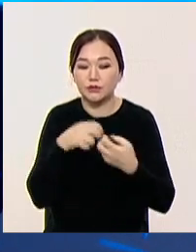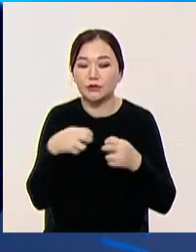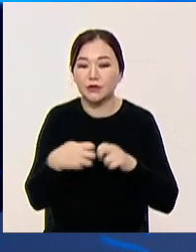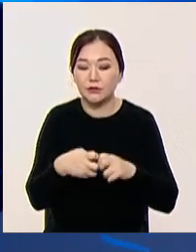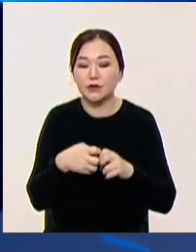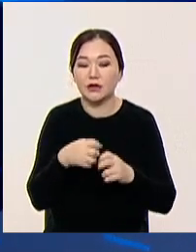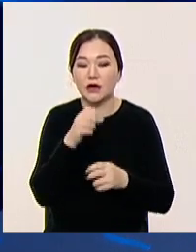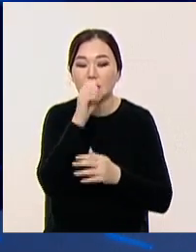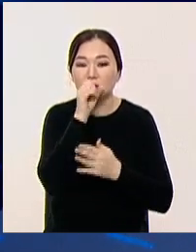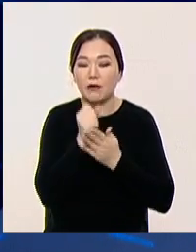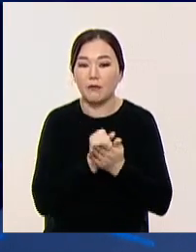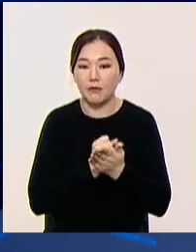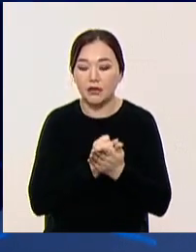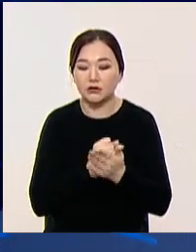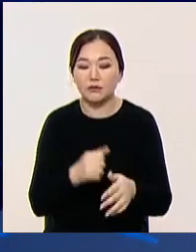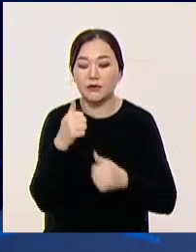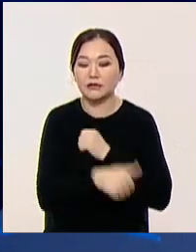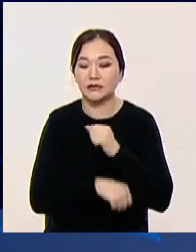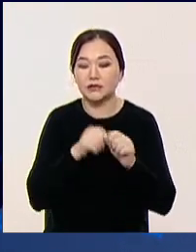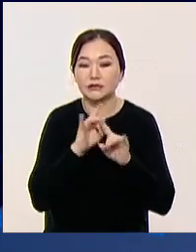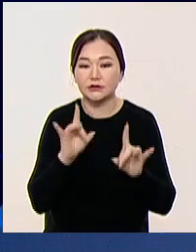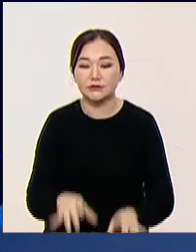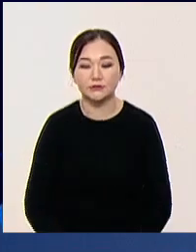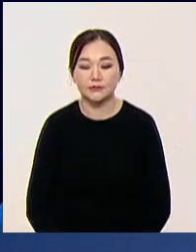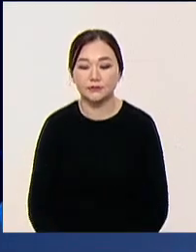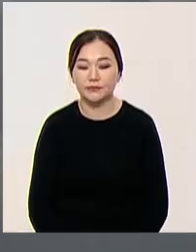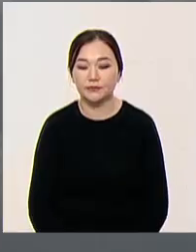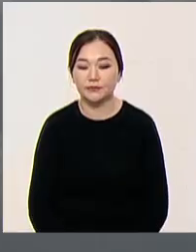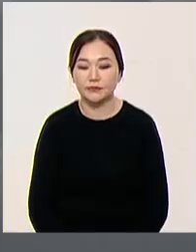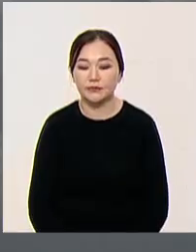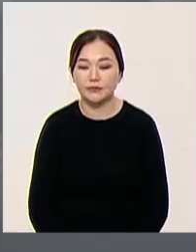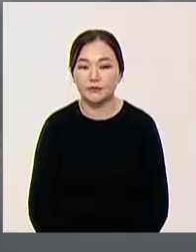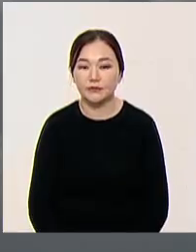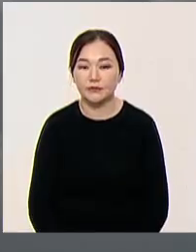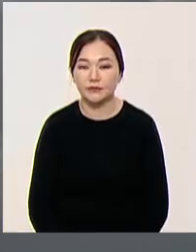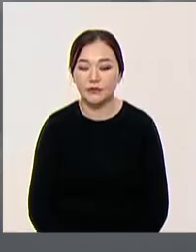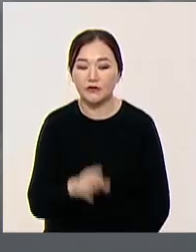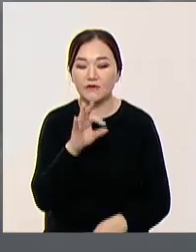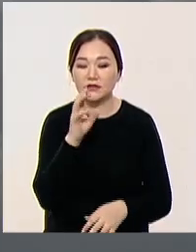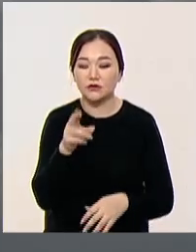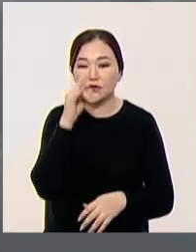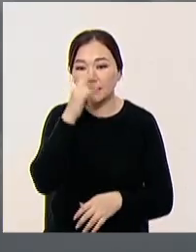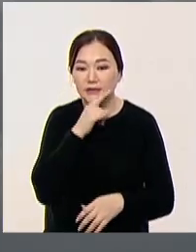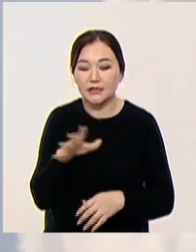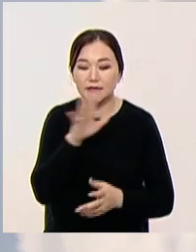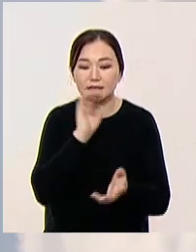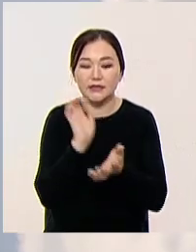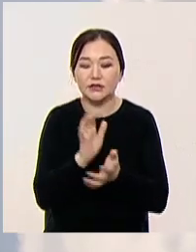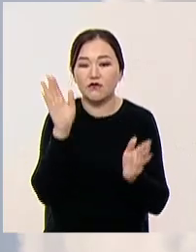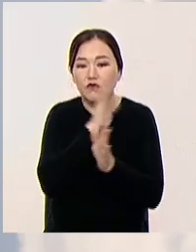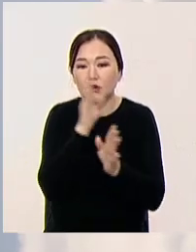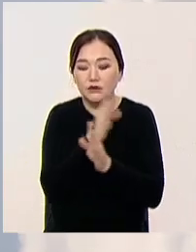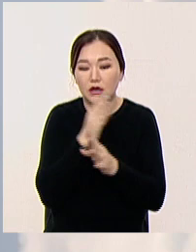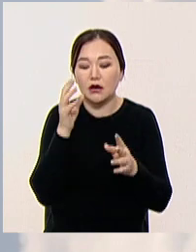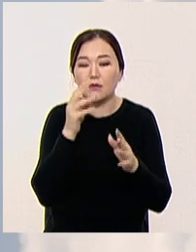а замалчиваются. Материал Жанна Расулхановой. В Восточном Казахстане загрязнение воздуха, по